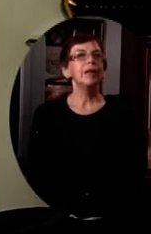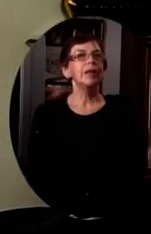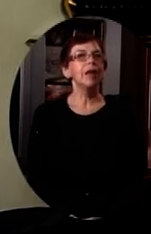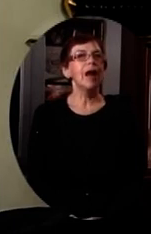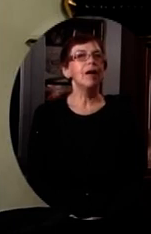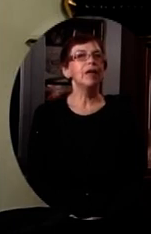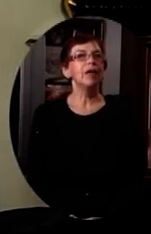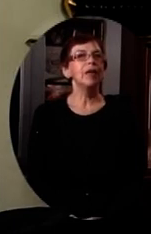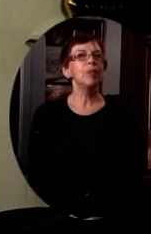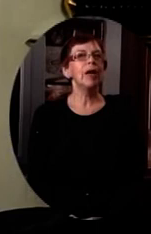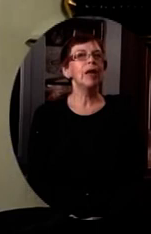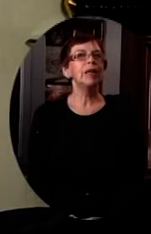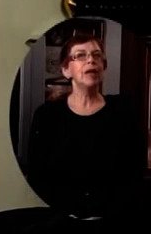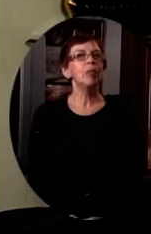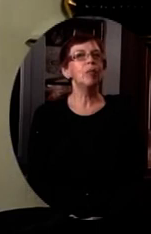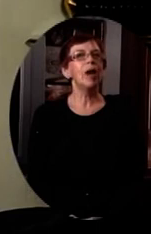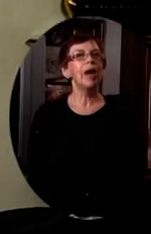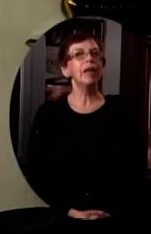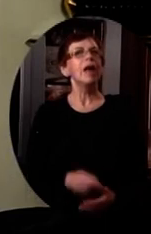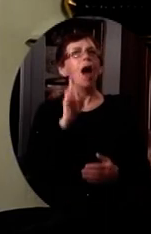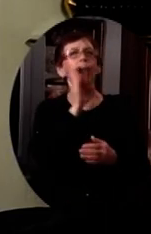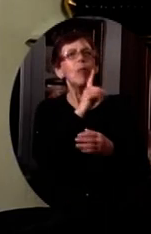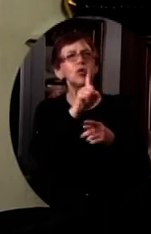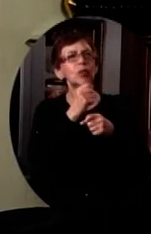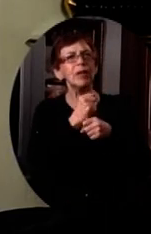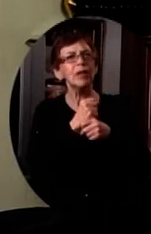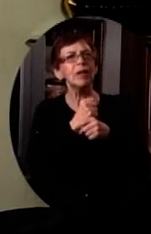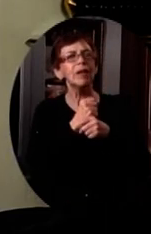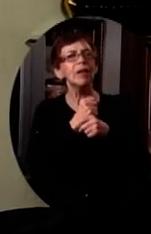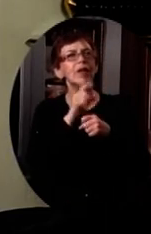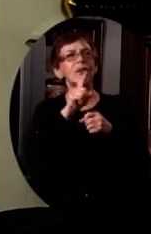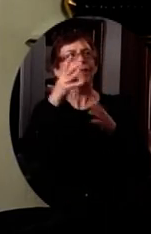הייתי קטנה ואימא הייתה בבית.